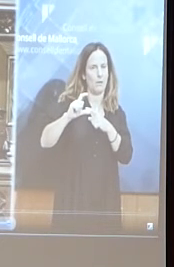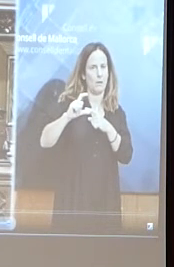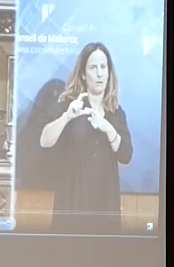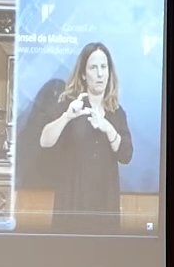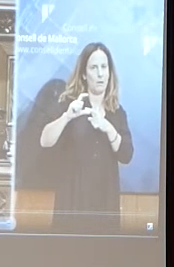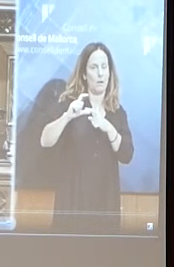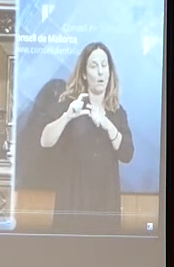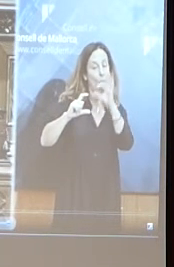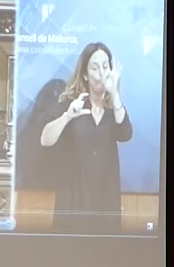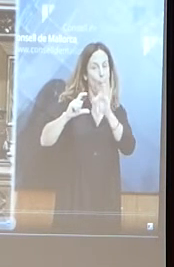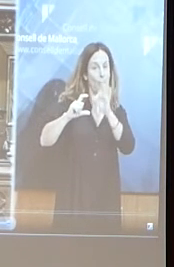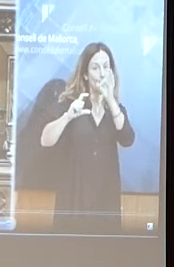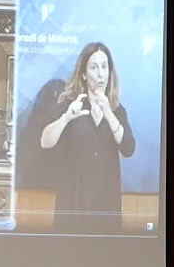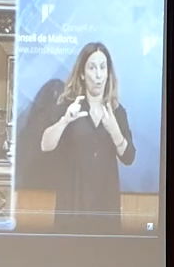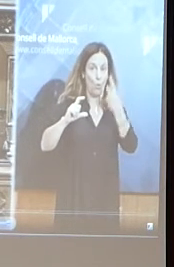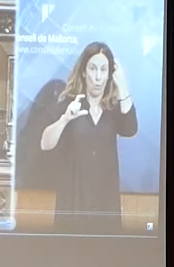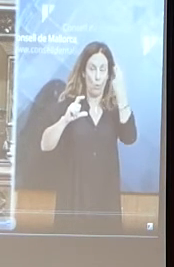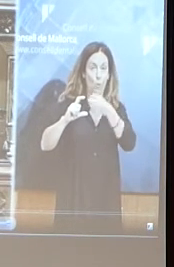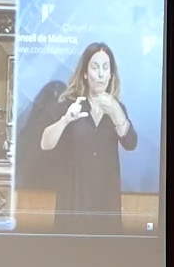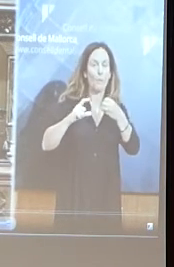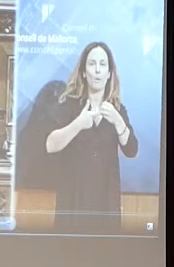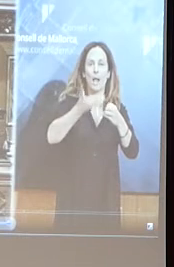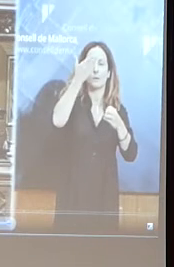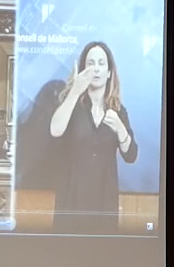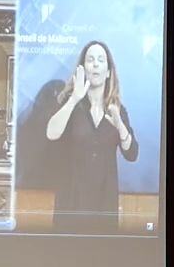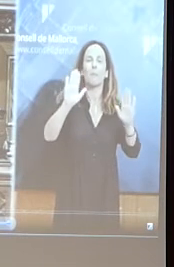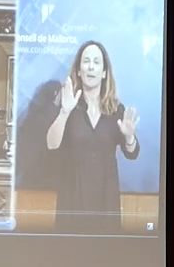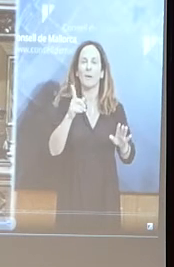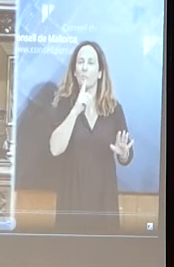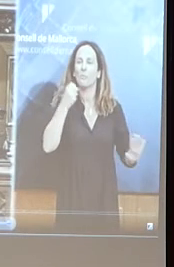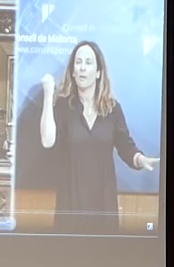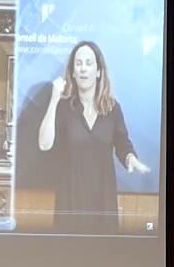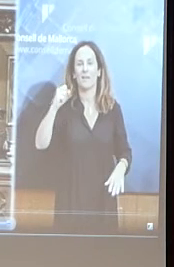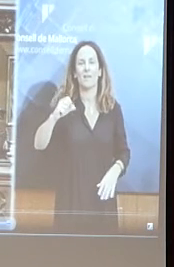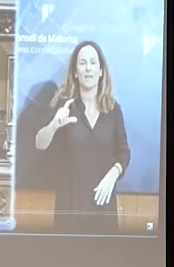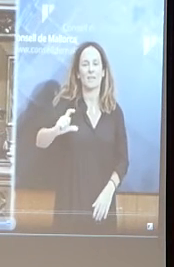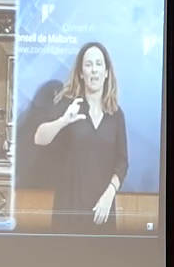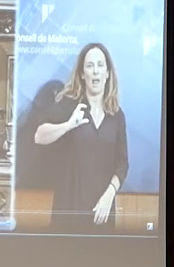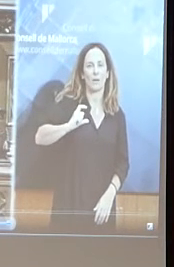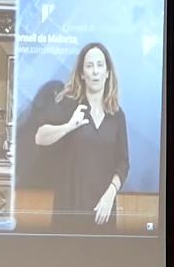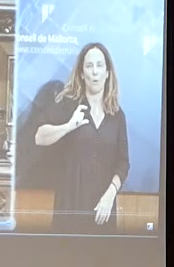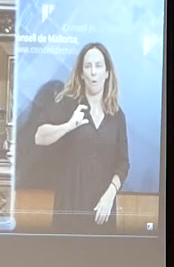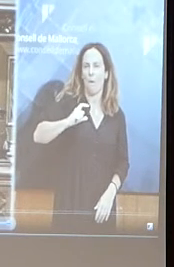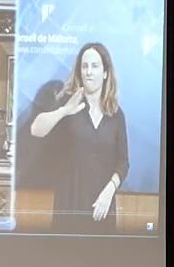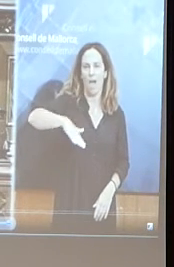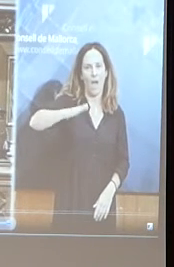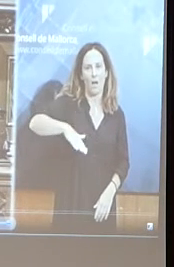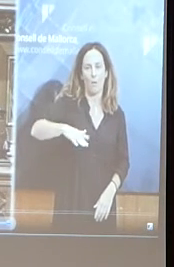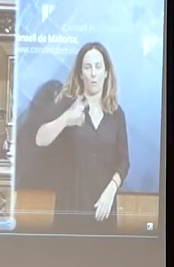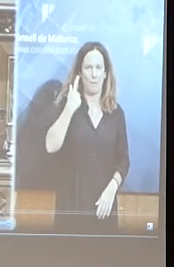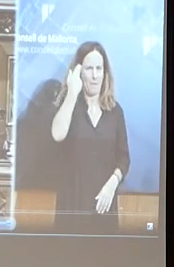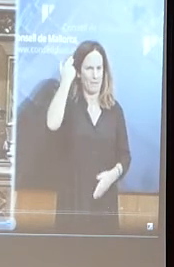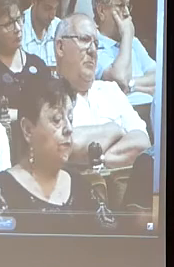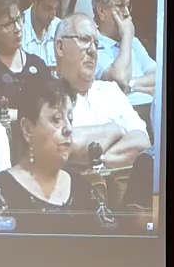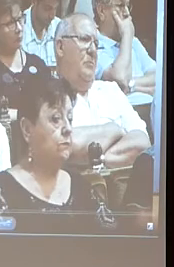Miri, el que no es diu és que els salaris són molt baixos. I si mira vostès, la pensió independent del salari,